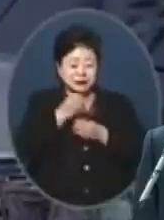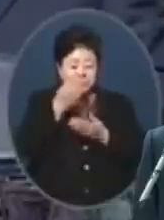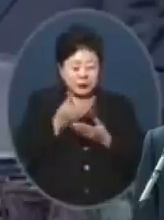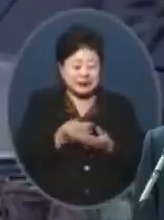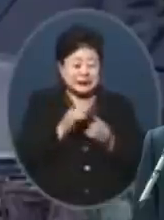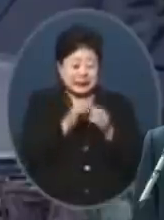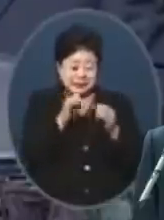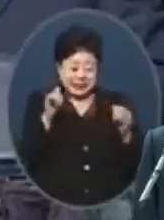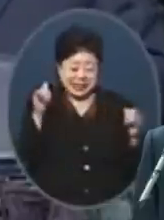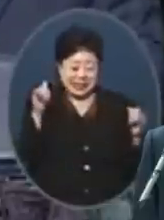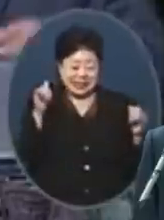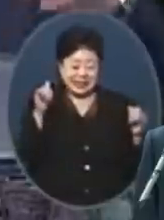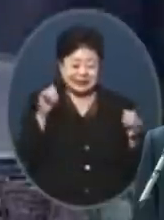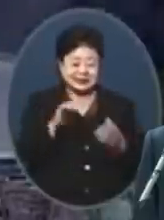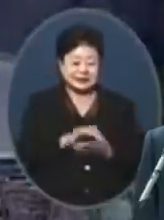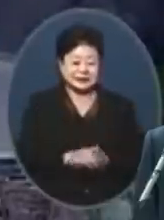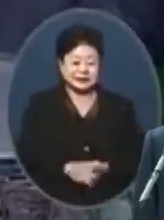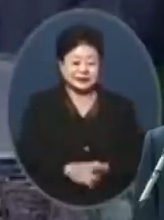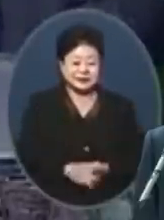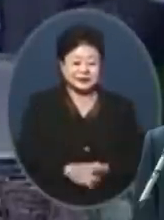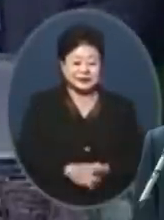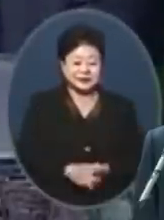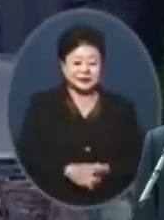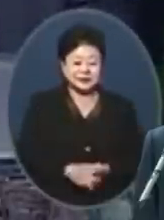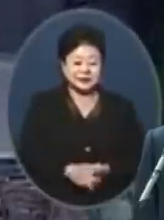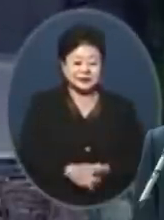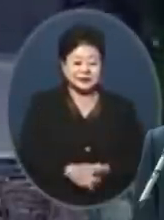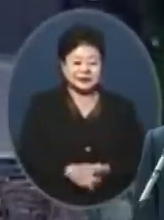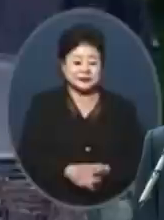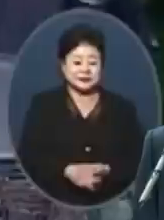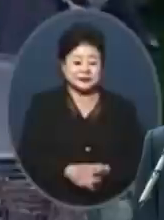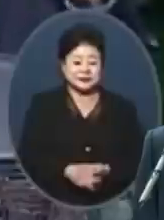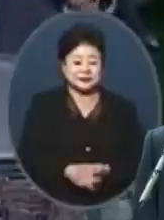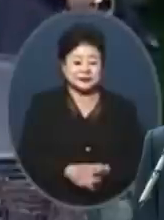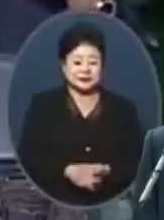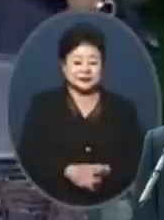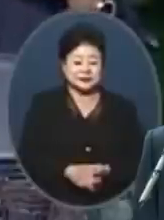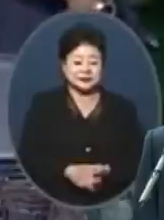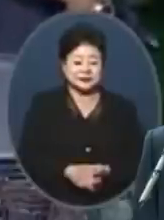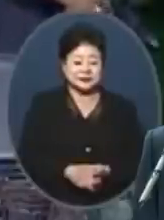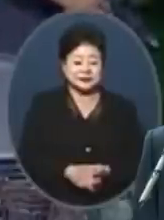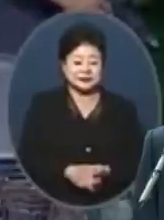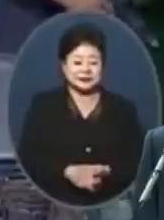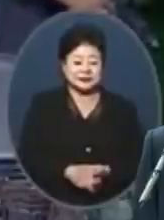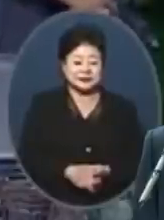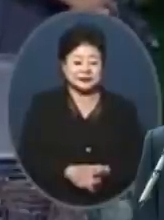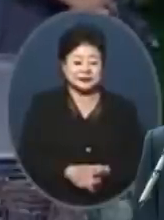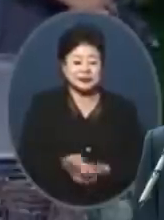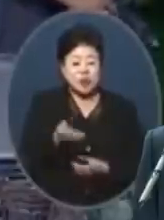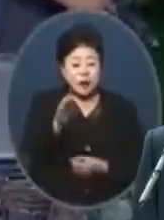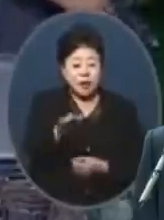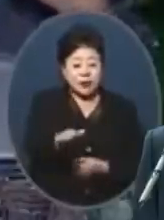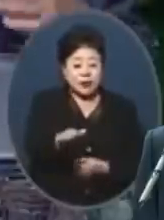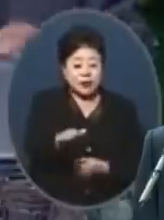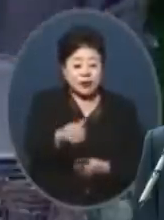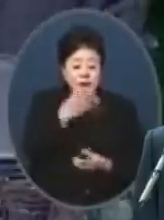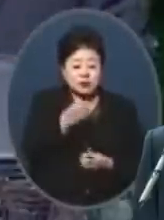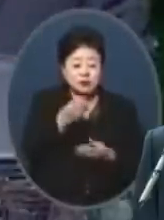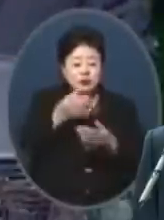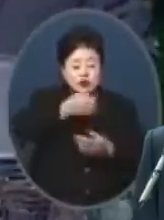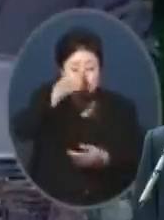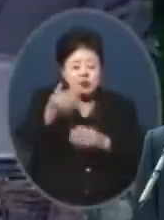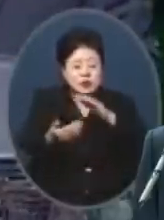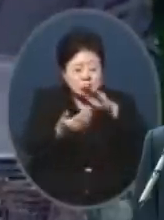축복받은 사람이다. So every time you have a dream, you have to say, I am a blessed person. 그러면 그 축복의